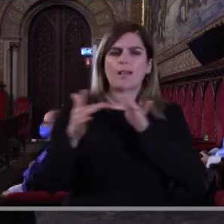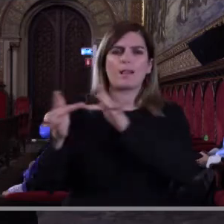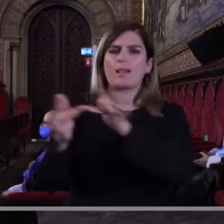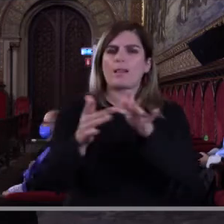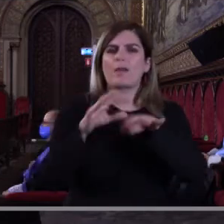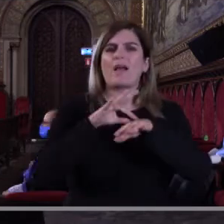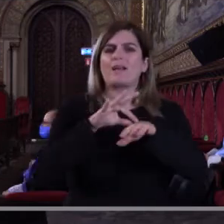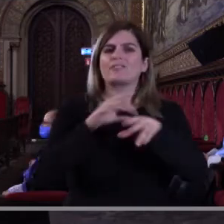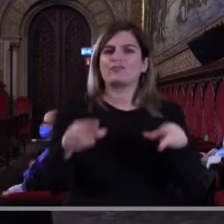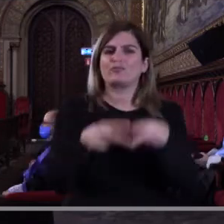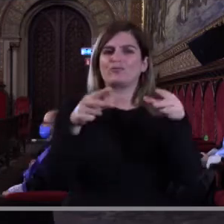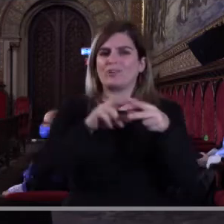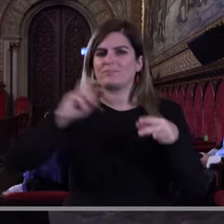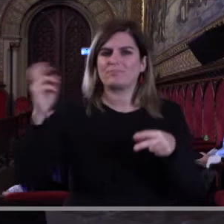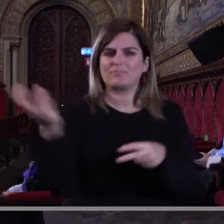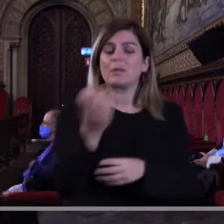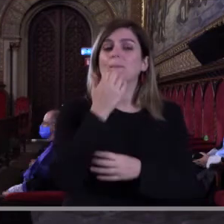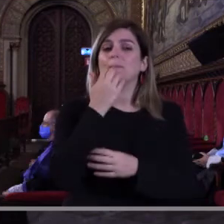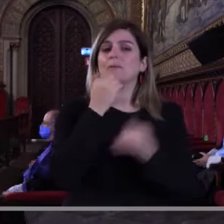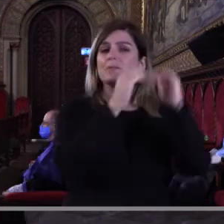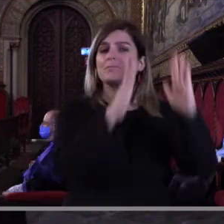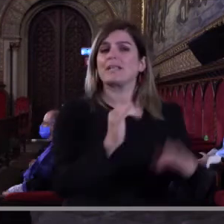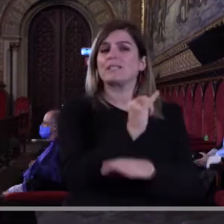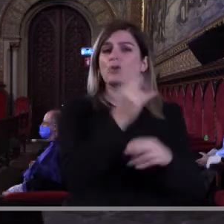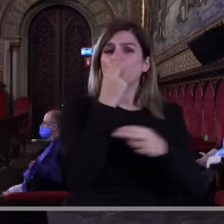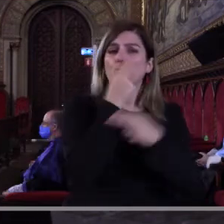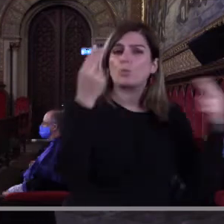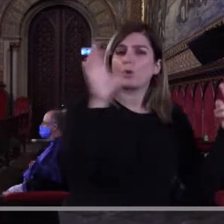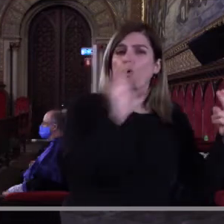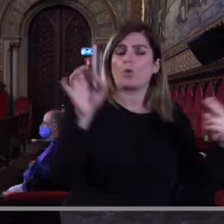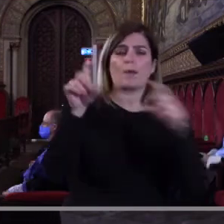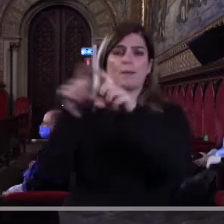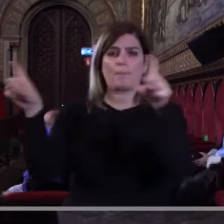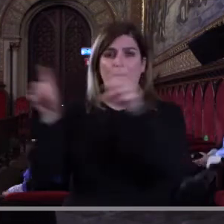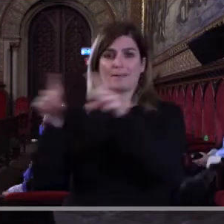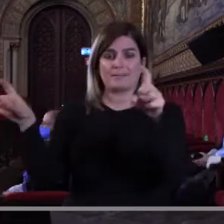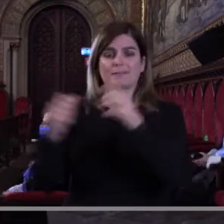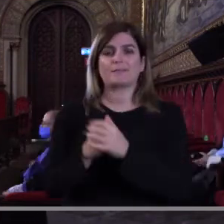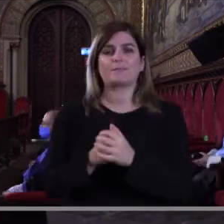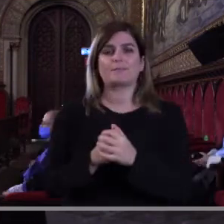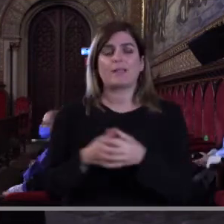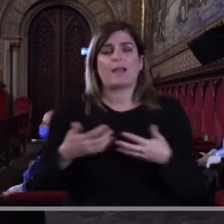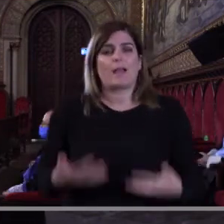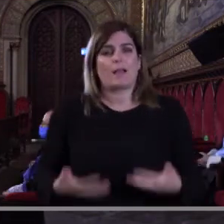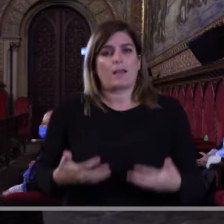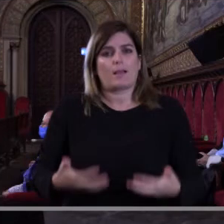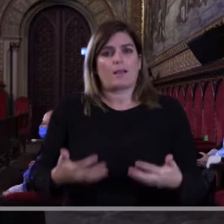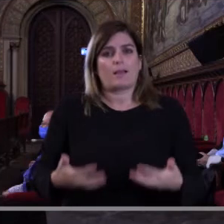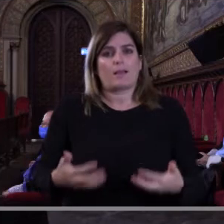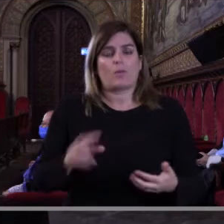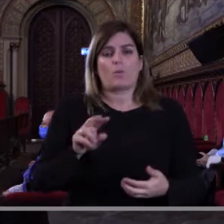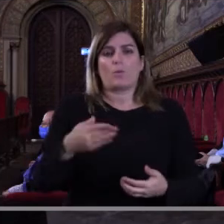nostra societat, com són les institucions públiques i les empreses. Així, a dia d'avui